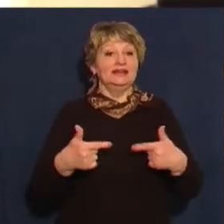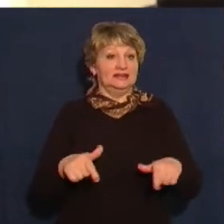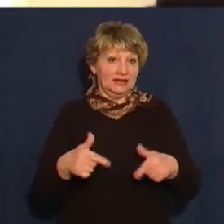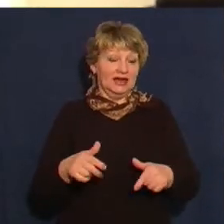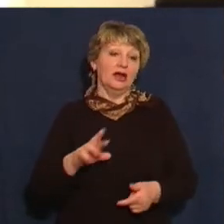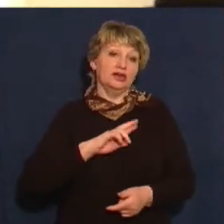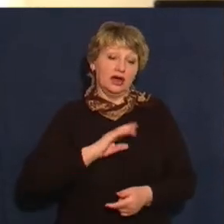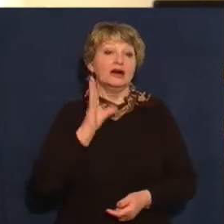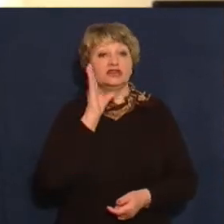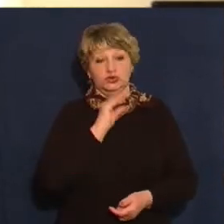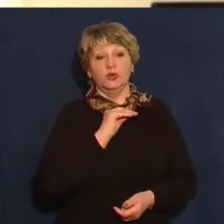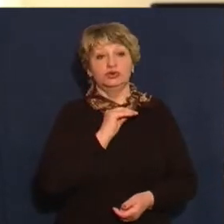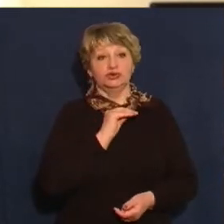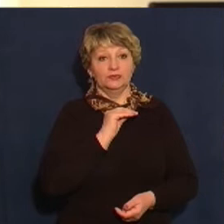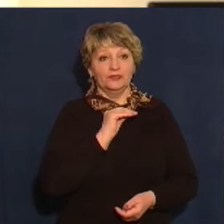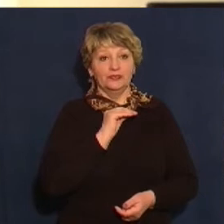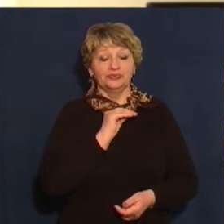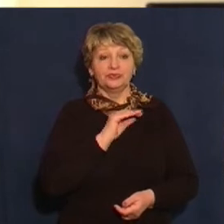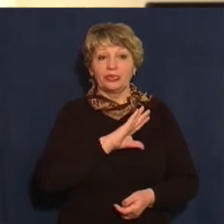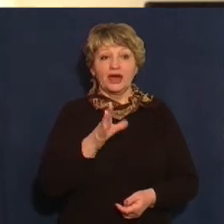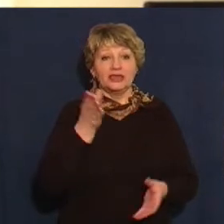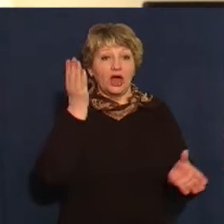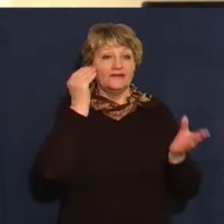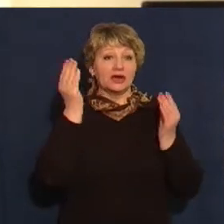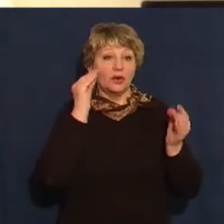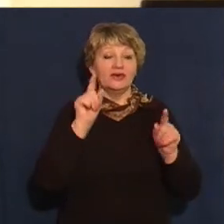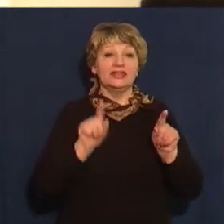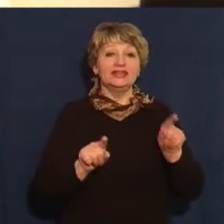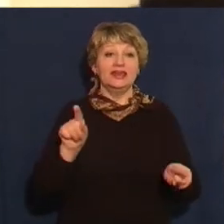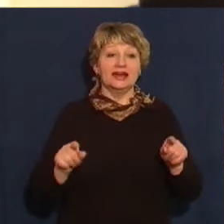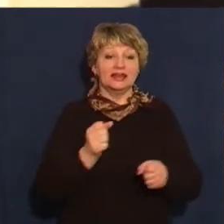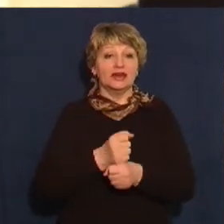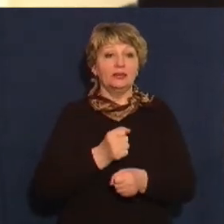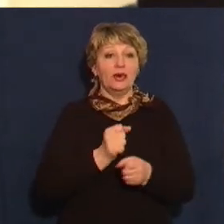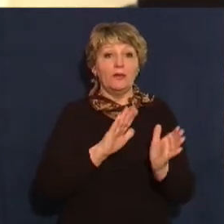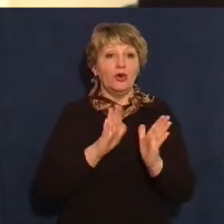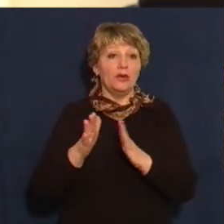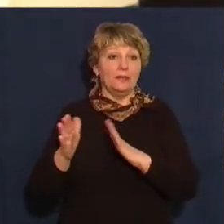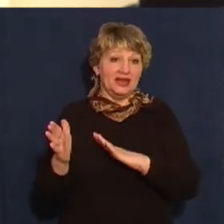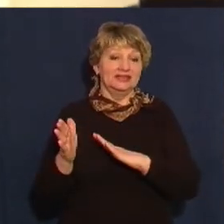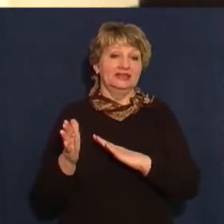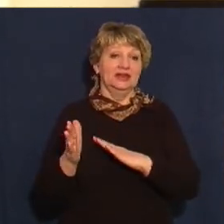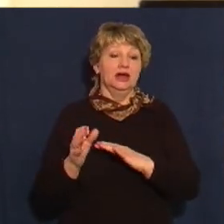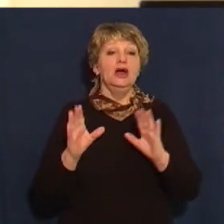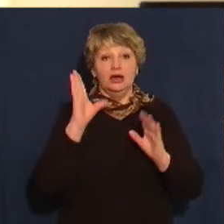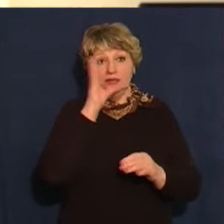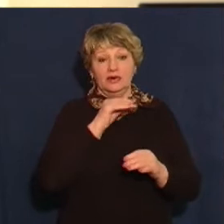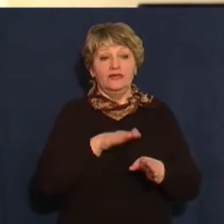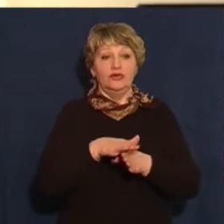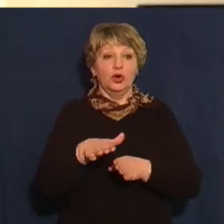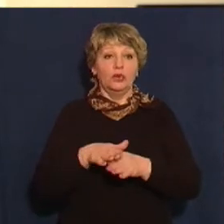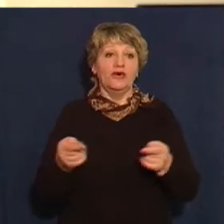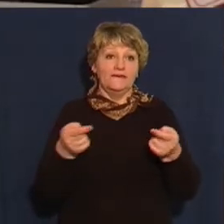я зможу, не враховуючи певні робочі моменти вже, зможу виконувати